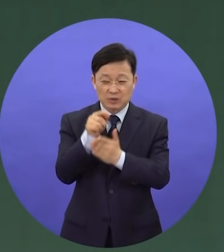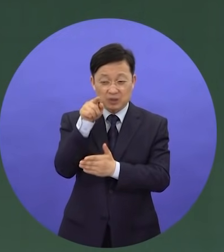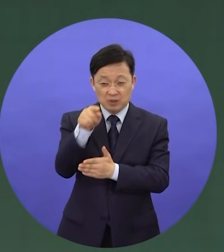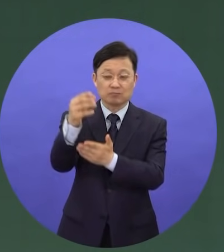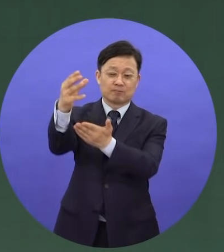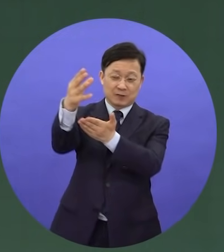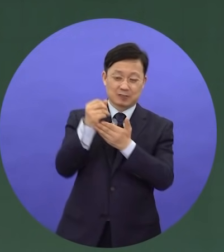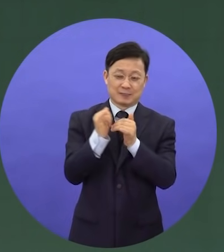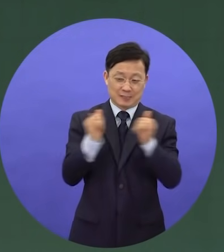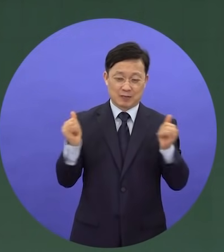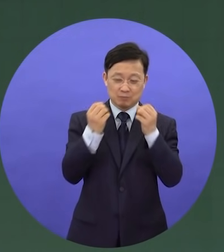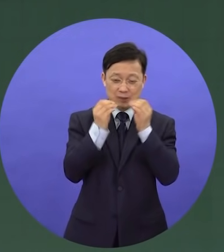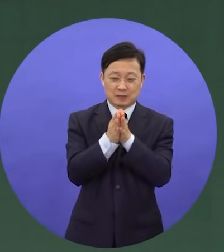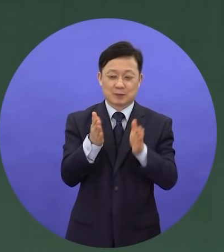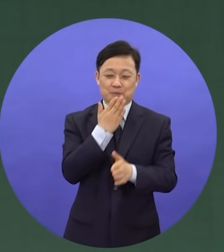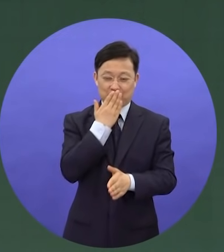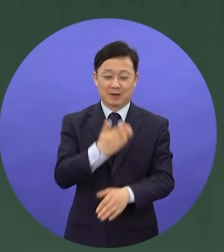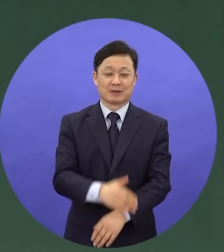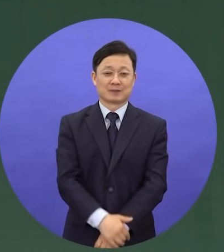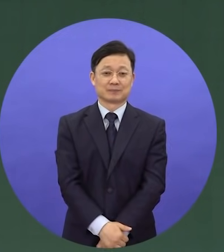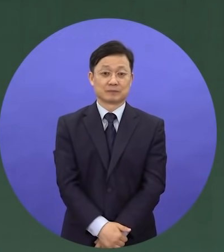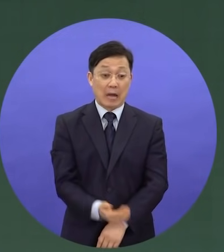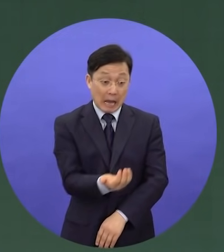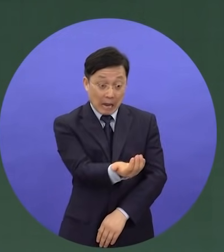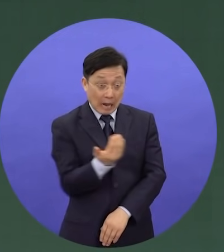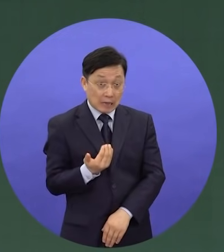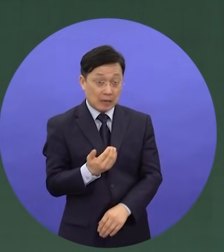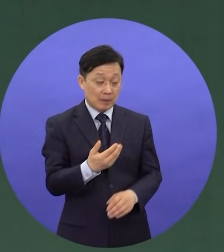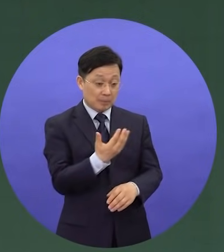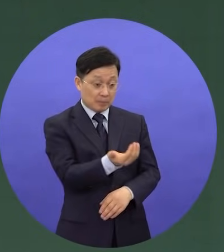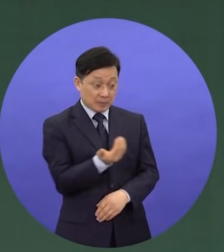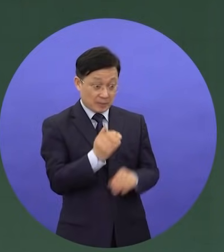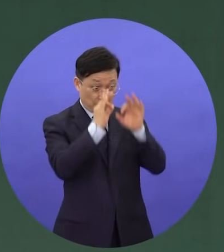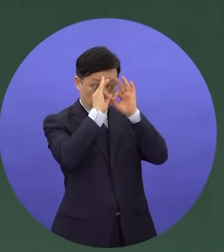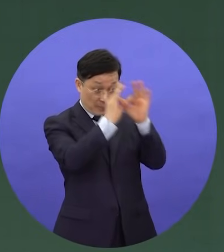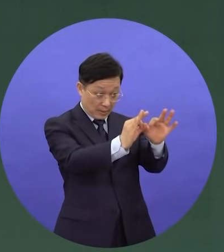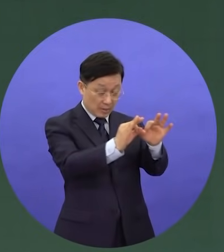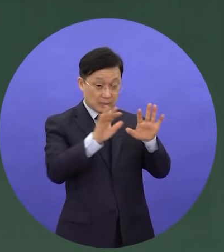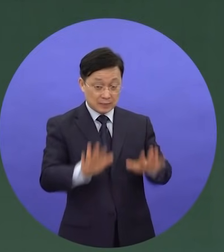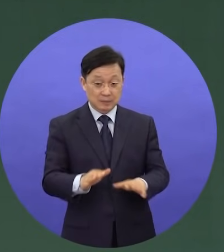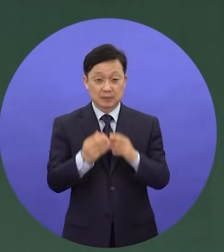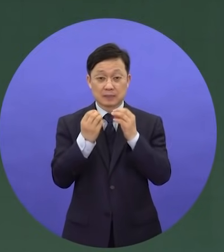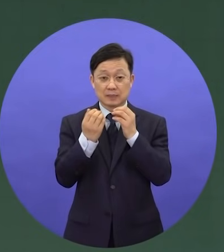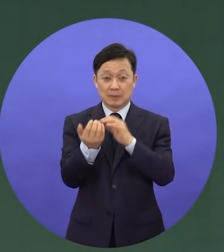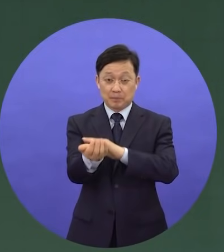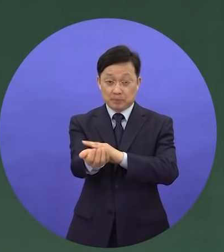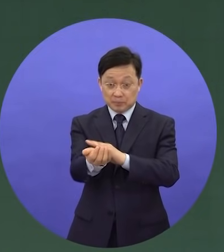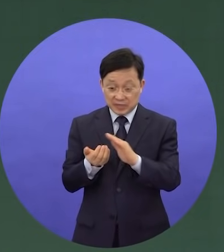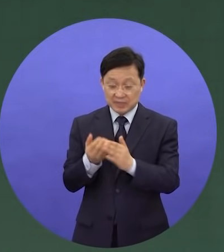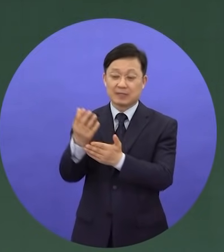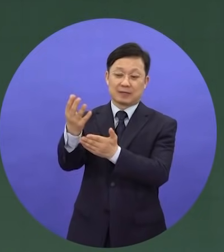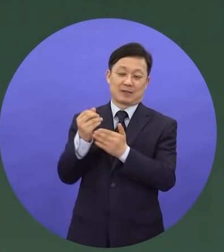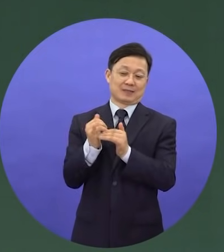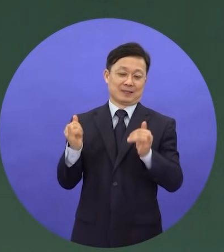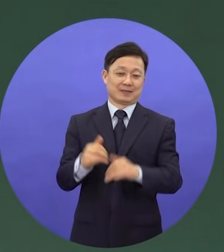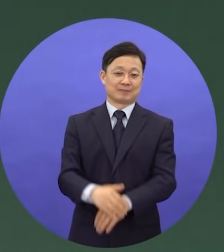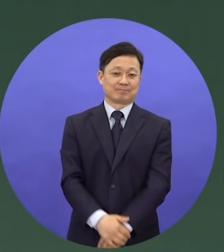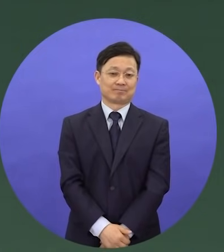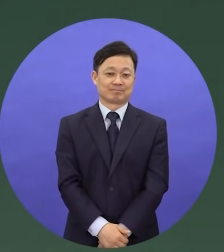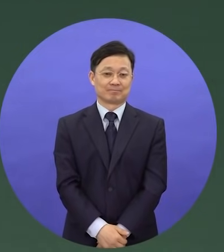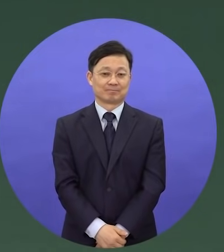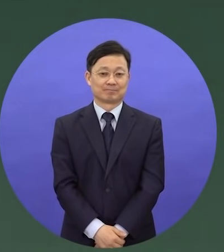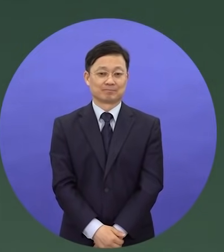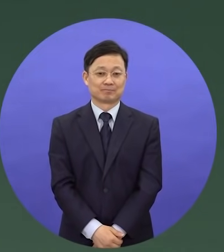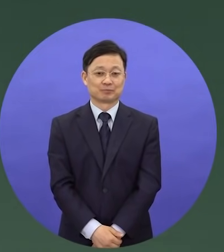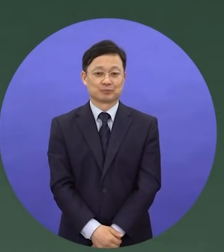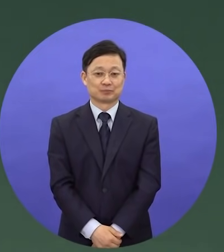everything. 자, 아까는 본 자들이에요. And the first point is those who saw everything. 이제는 가지게 된 겁니다. 성령 체험을